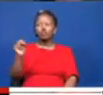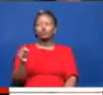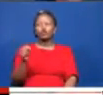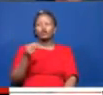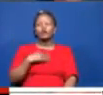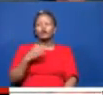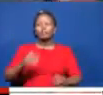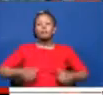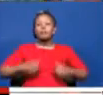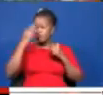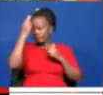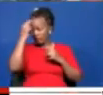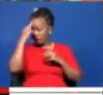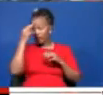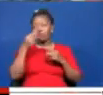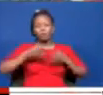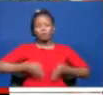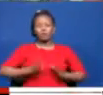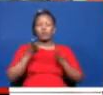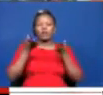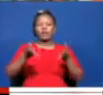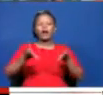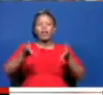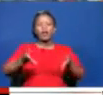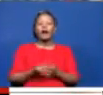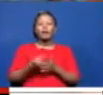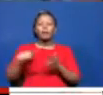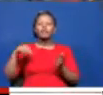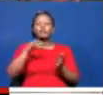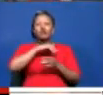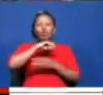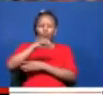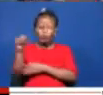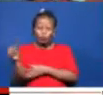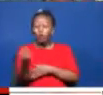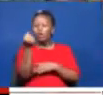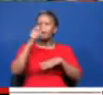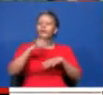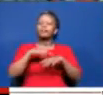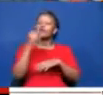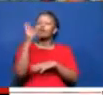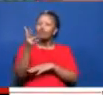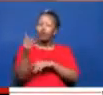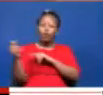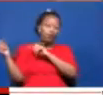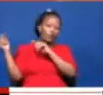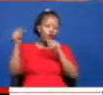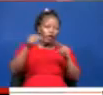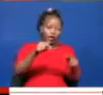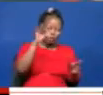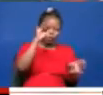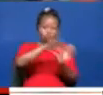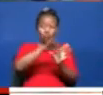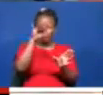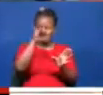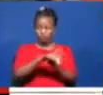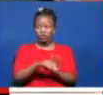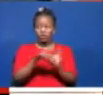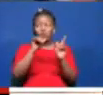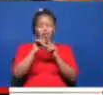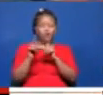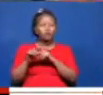kwetu kusalo kwetu ni hapa Narok. Sasa tumeamka kitu saa kumi kuja kutupa kura, na kulingana vile